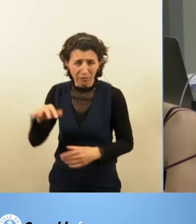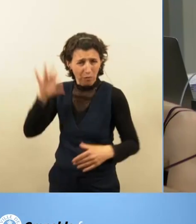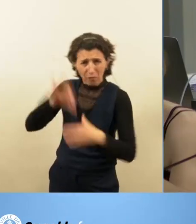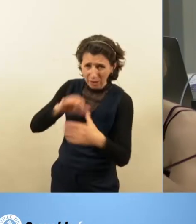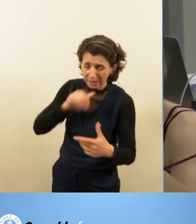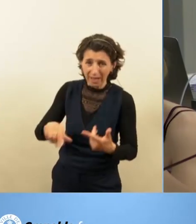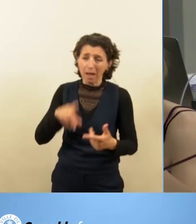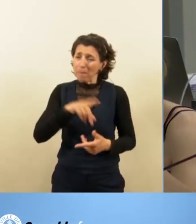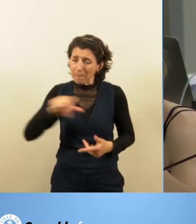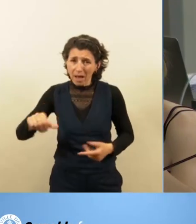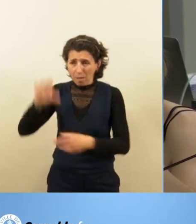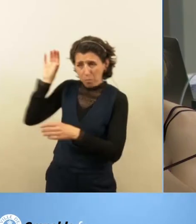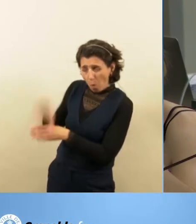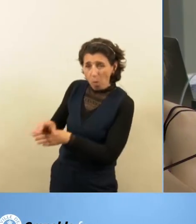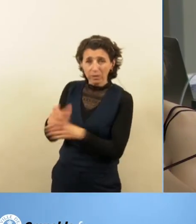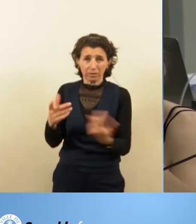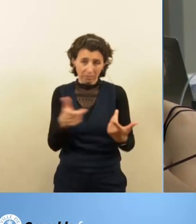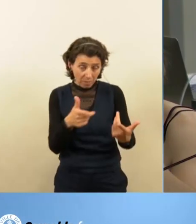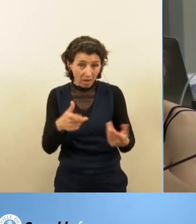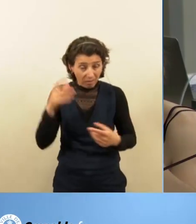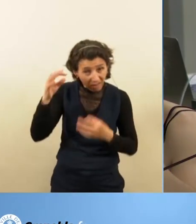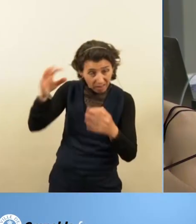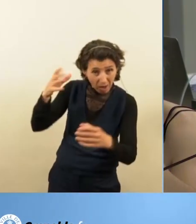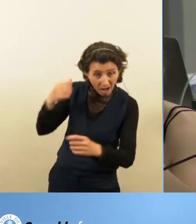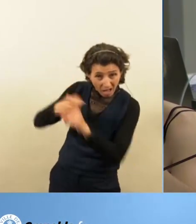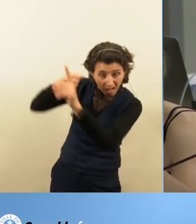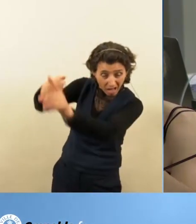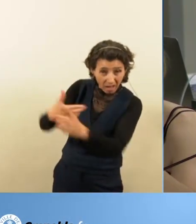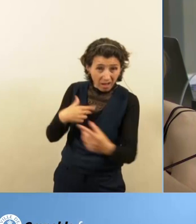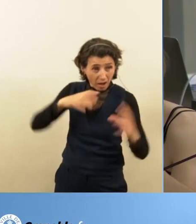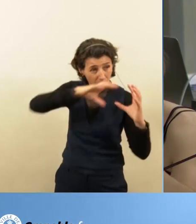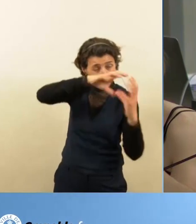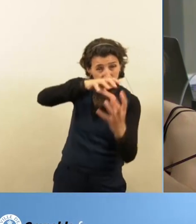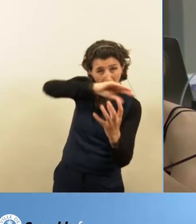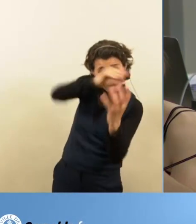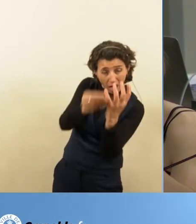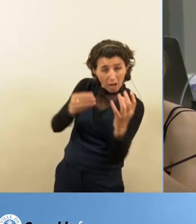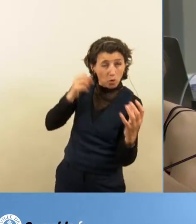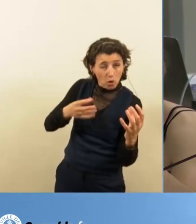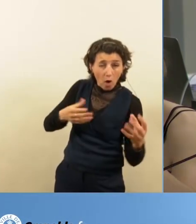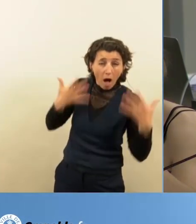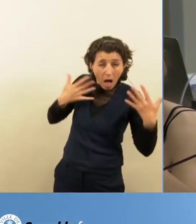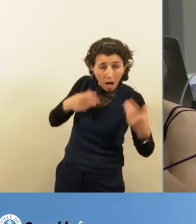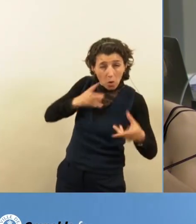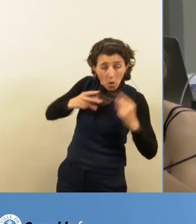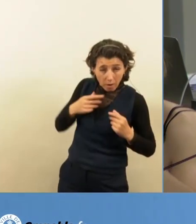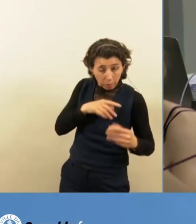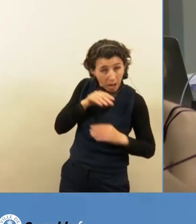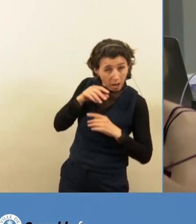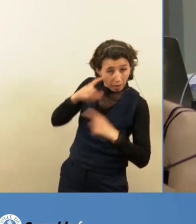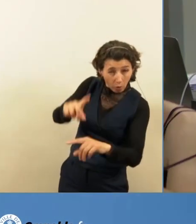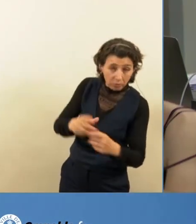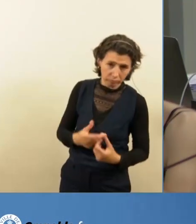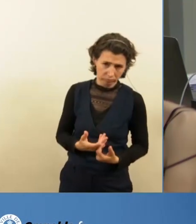et vous osez prétendre être les défenseurs du climat et de l'atmosphère et de l'air qu'on respire tous les jours avec ensuite un